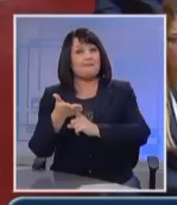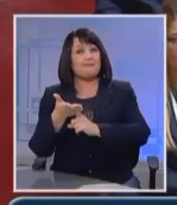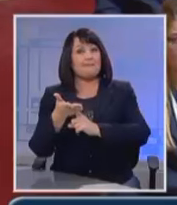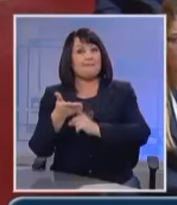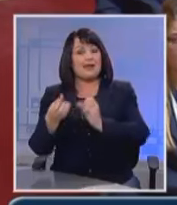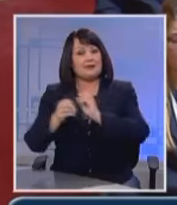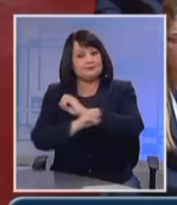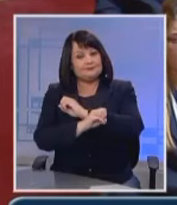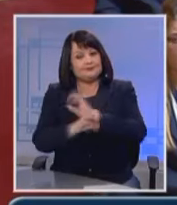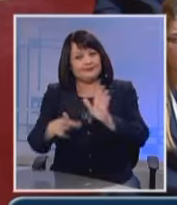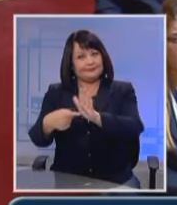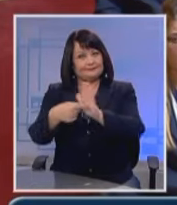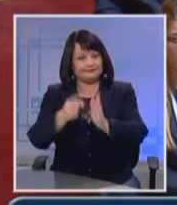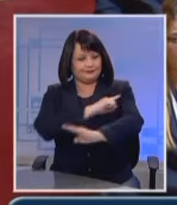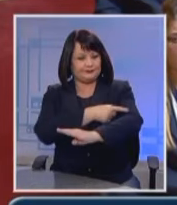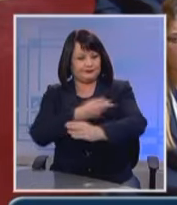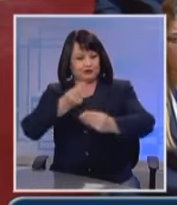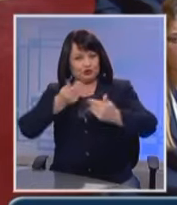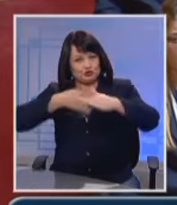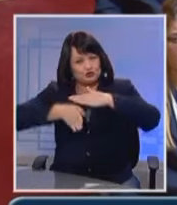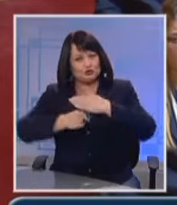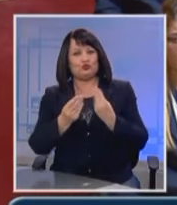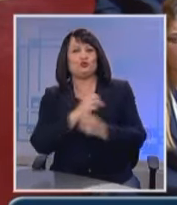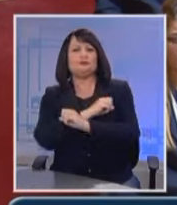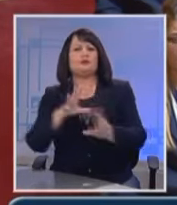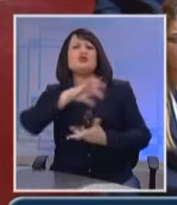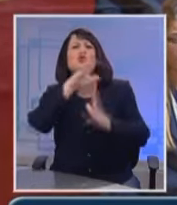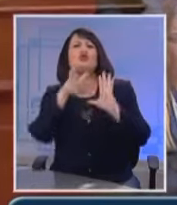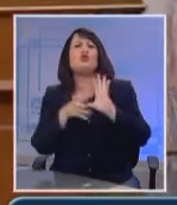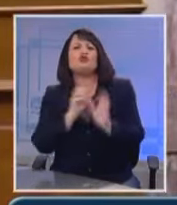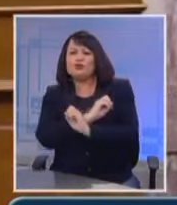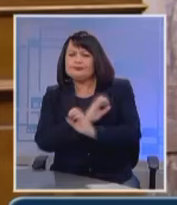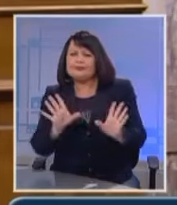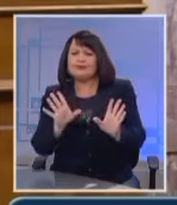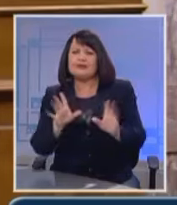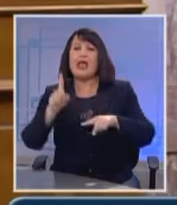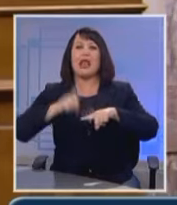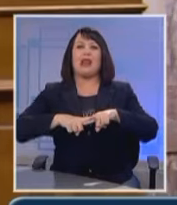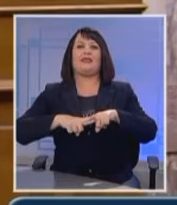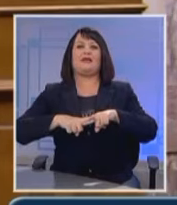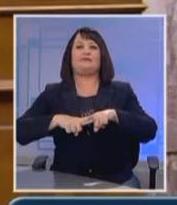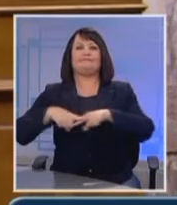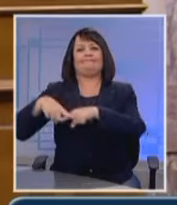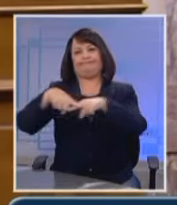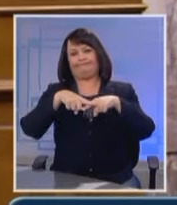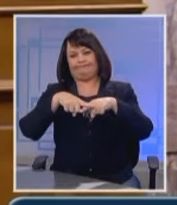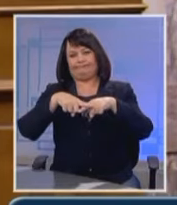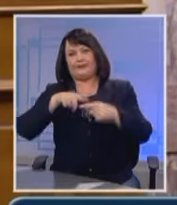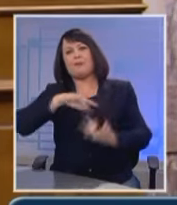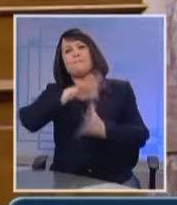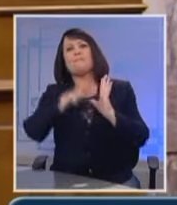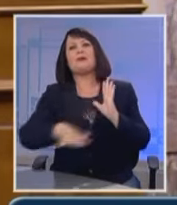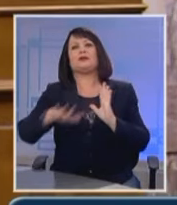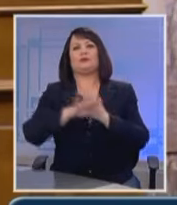μεταφέρατε μέσα από τη δική σας δύναμη στα πέρατα του κόσμου το μήνυμα της Ελλάδας. Της